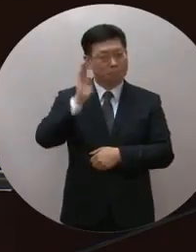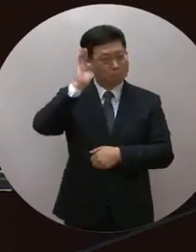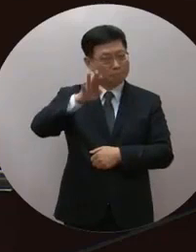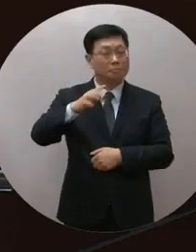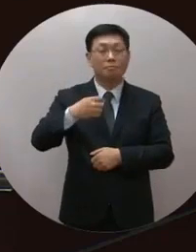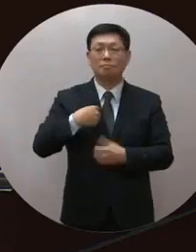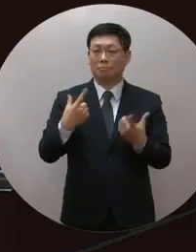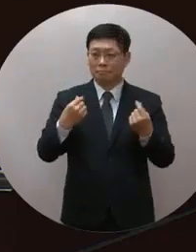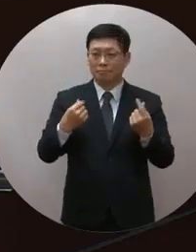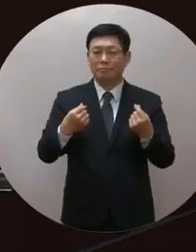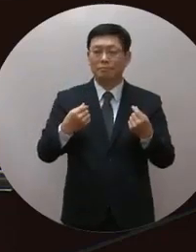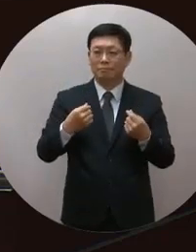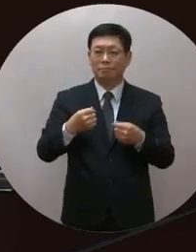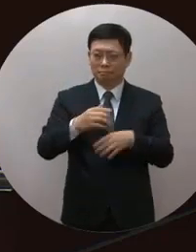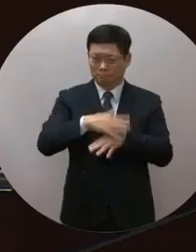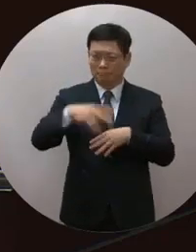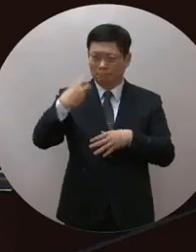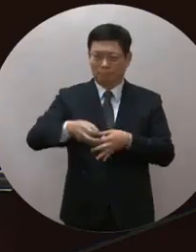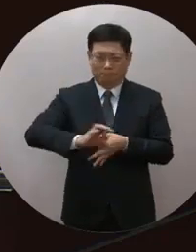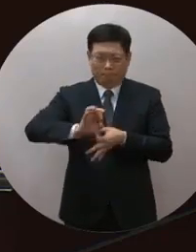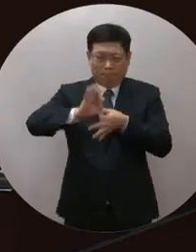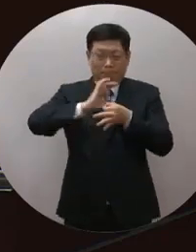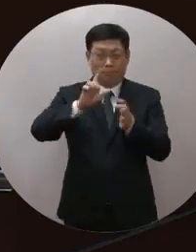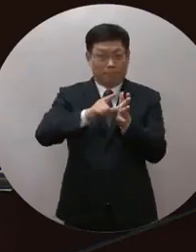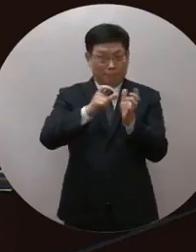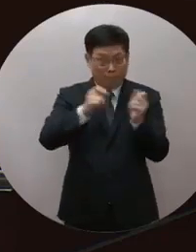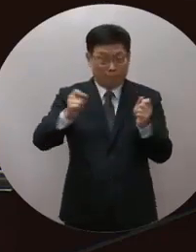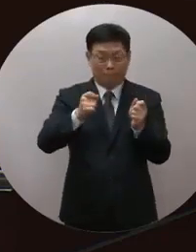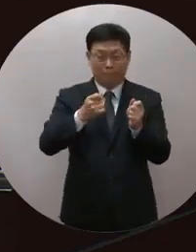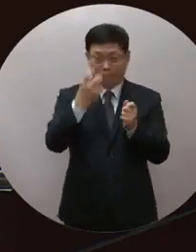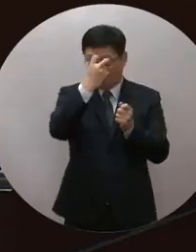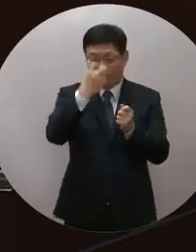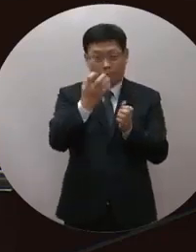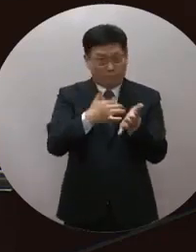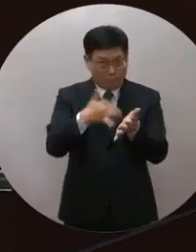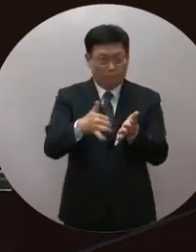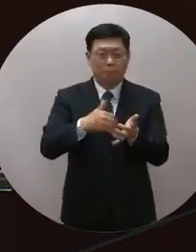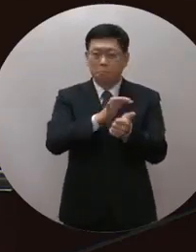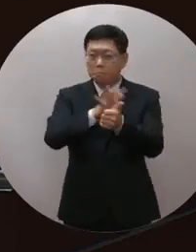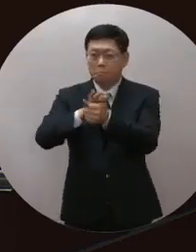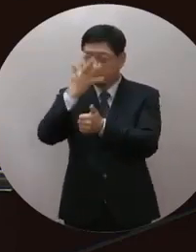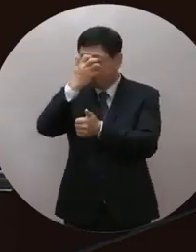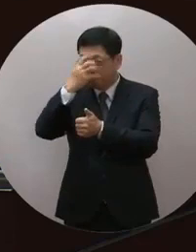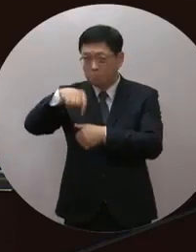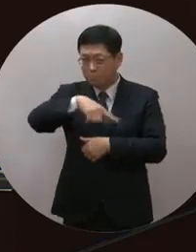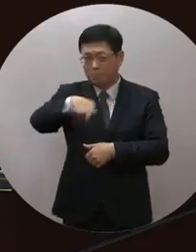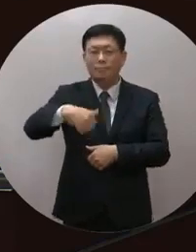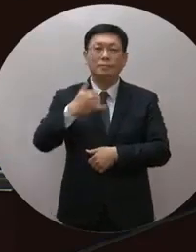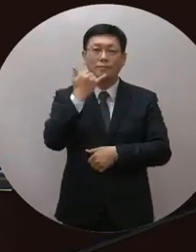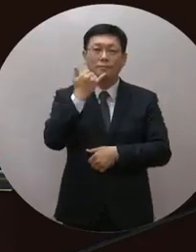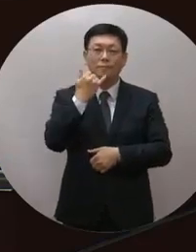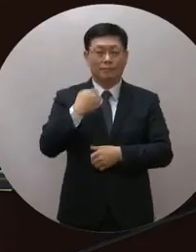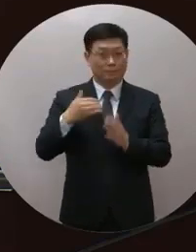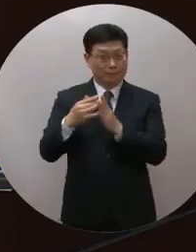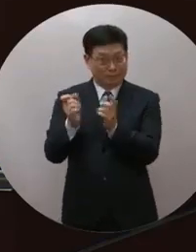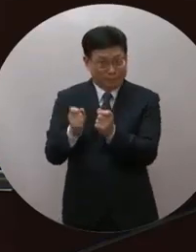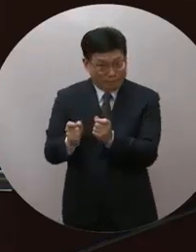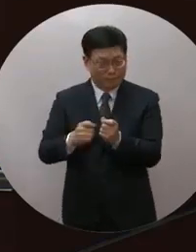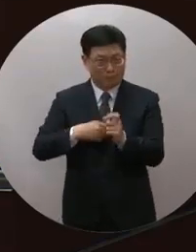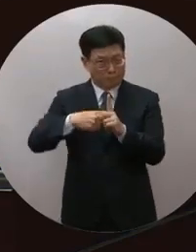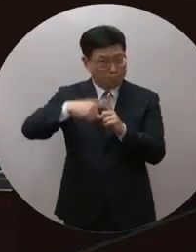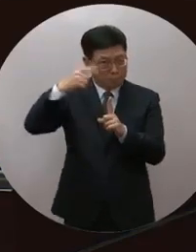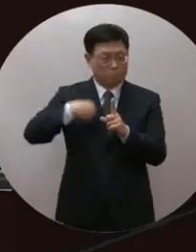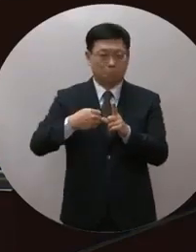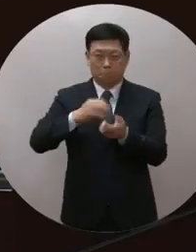来我们也将再提高长照经费，让更多的长者能够享有在地化优